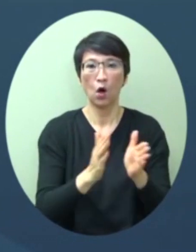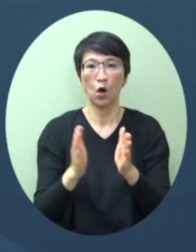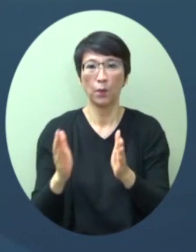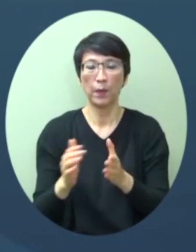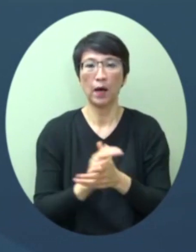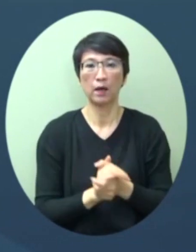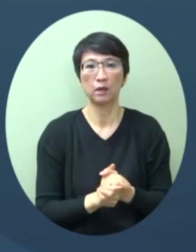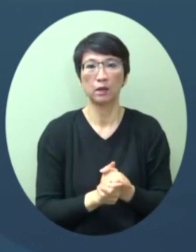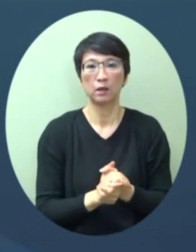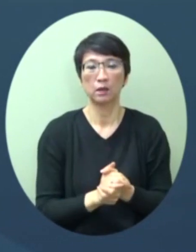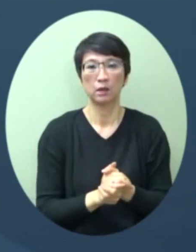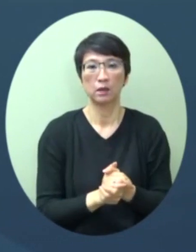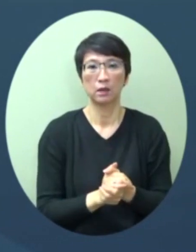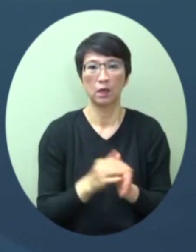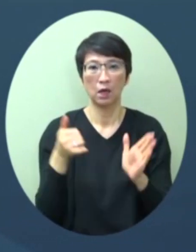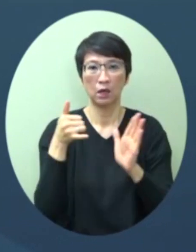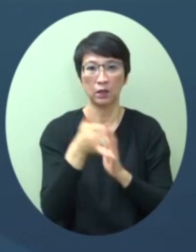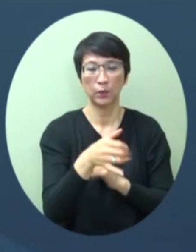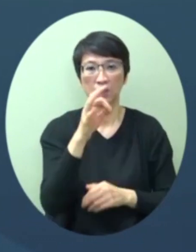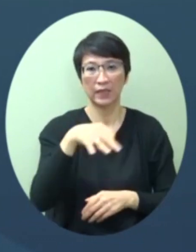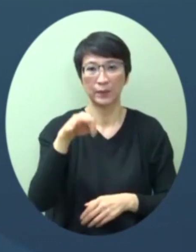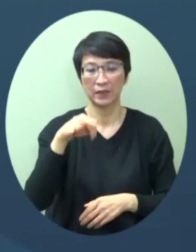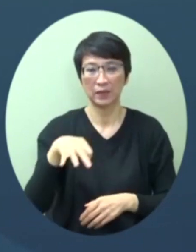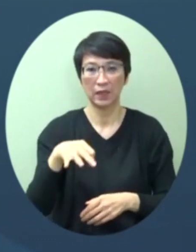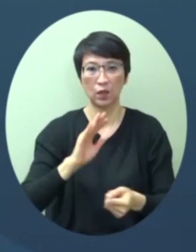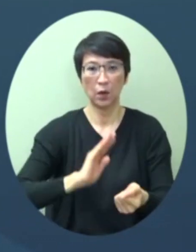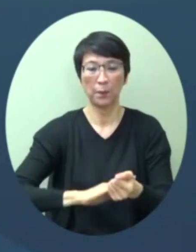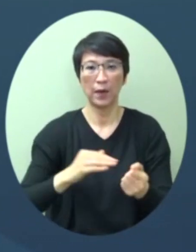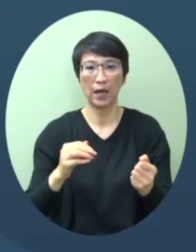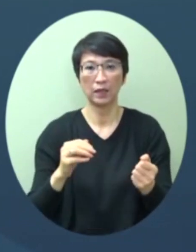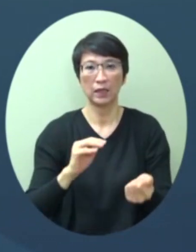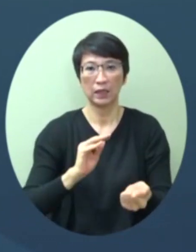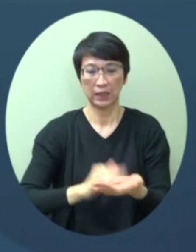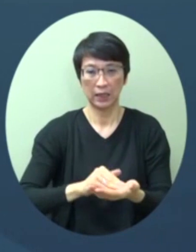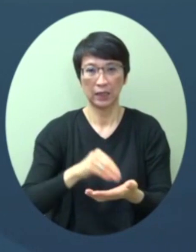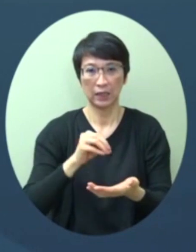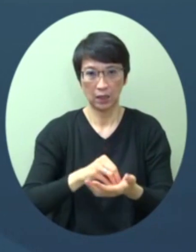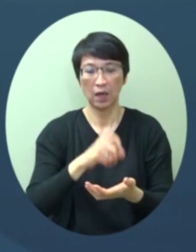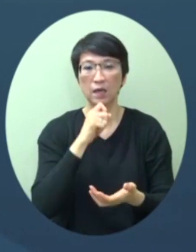排到三千个确诊的人士作为隔离之用